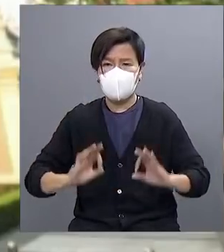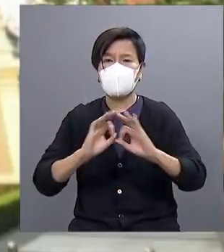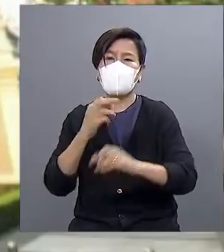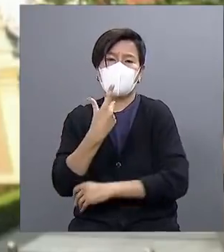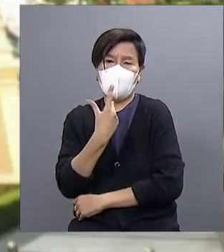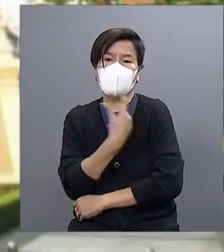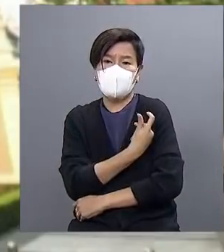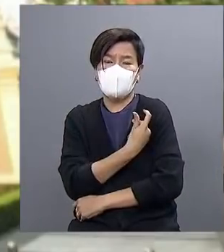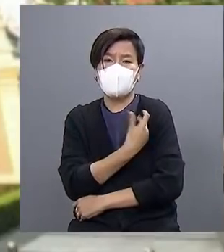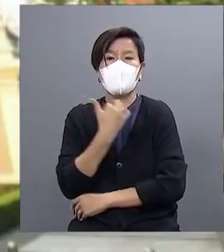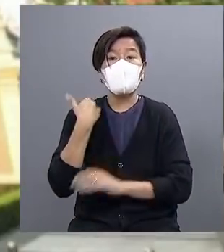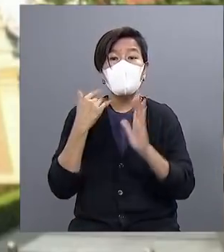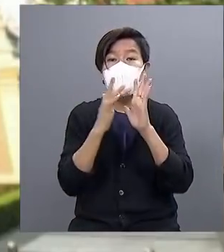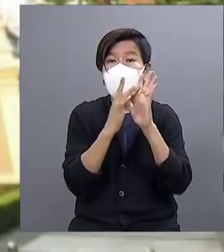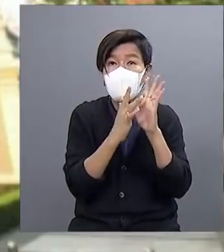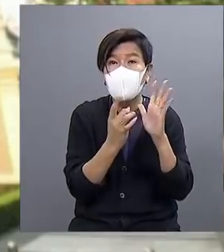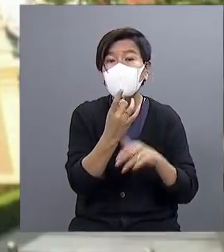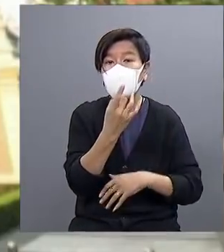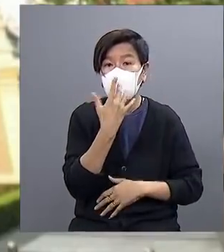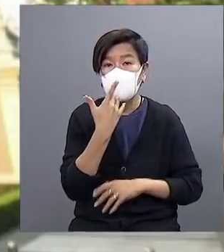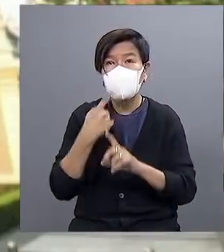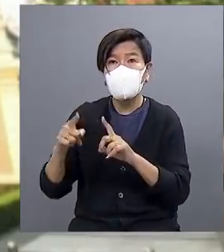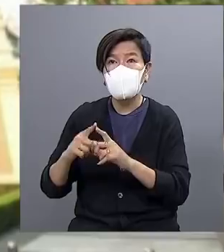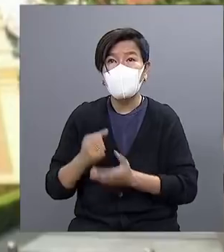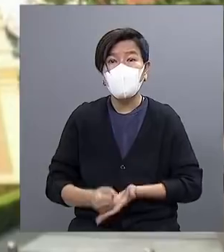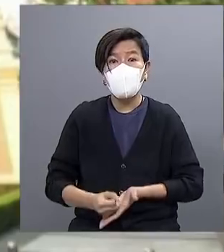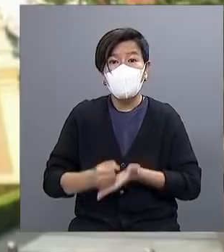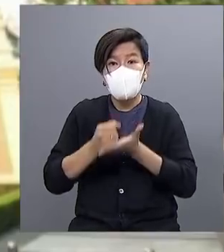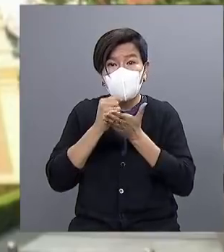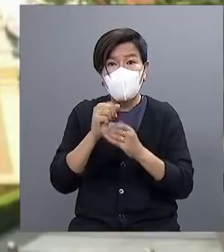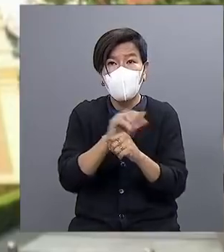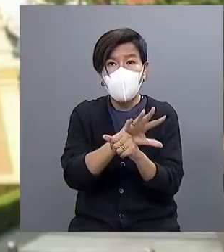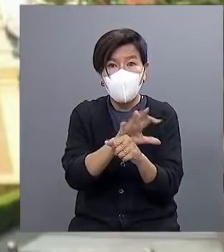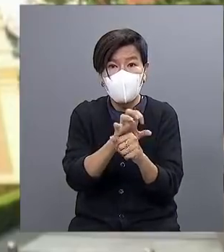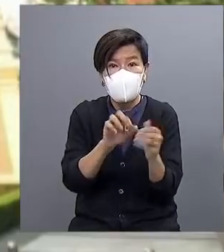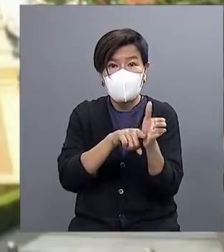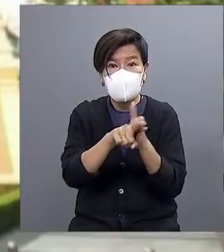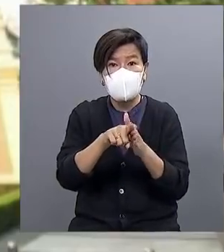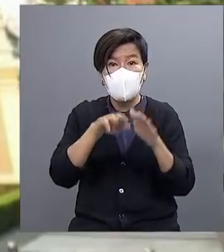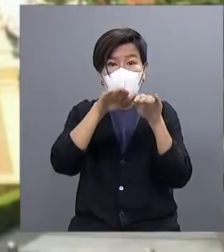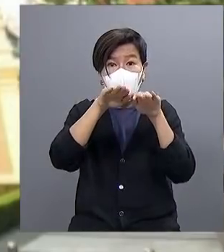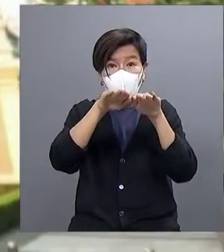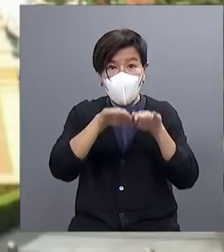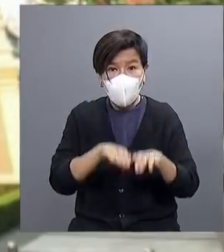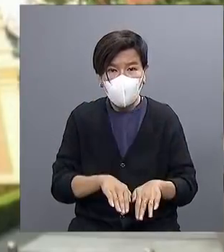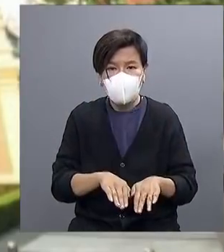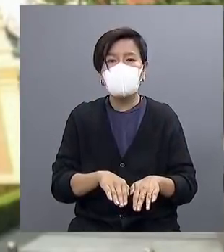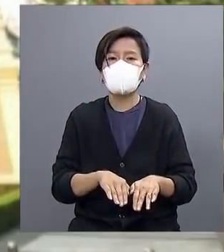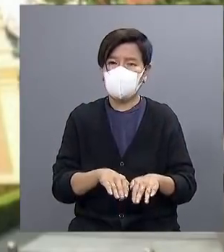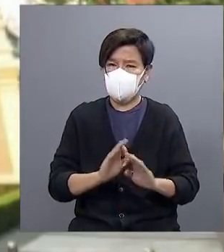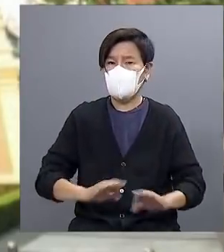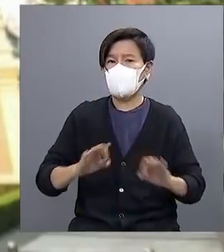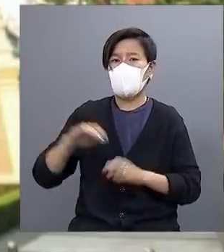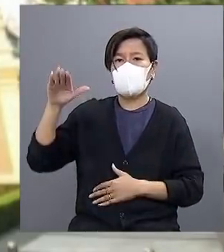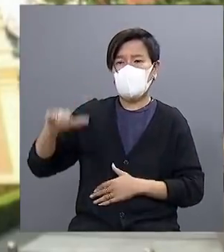หรือสุทธวีร์เนี่ยวันนี้ไม่ได้อันชาติอนุมัติให้ใช้สำหรับเด็กที่ต่ำกว่า 12ทำเพื่อให้เขาจะมียาใช้ทับนั้นรักซีน่าเชิญตอบโจทย์ที่ดีที่สุดครับ